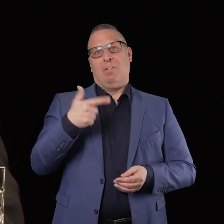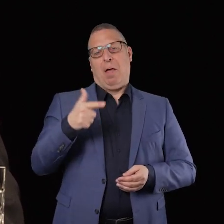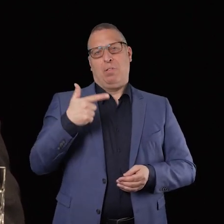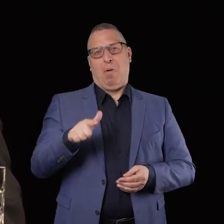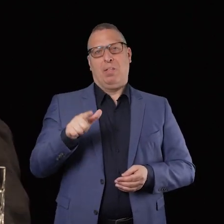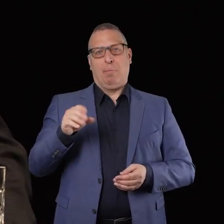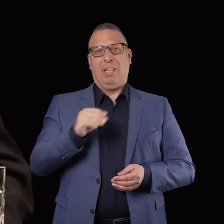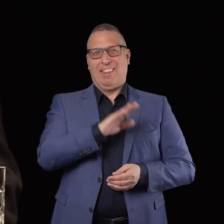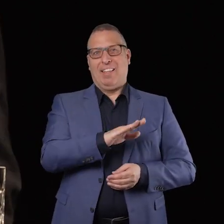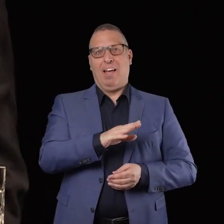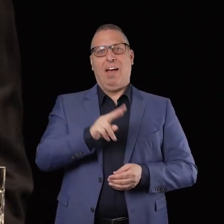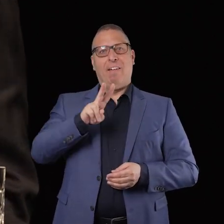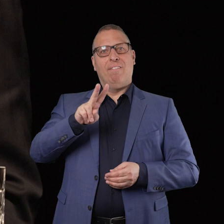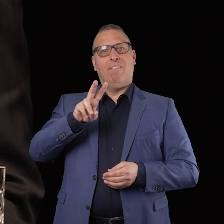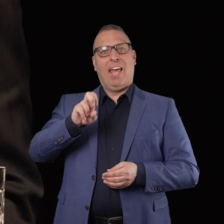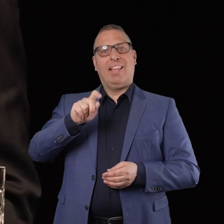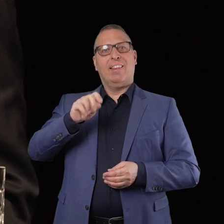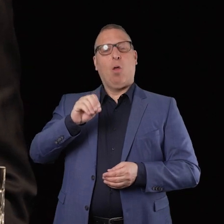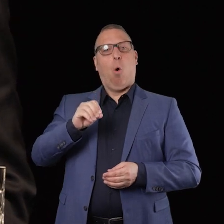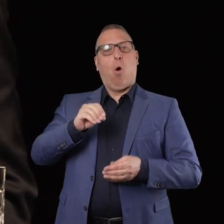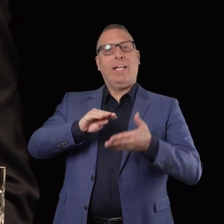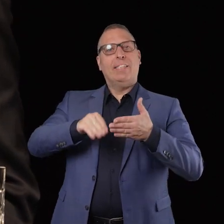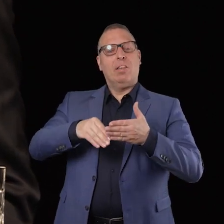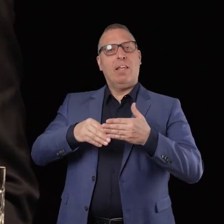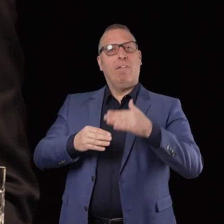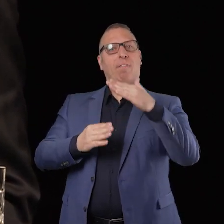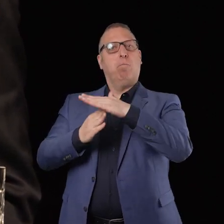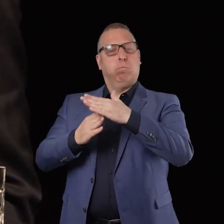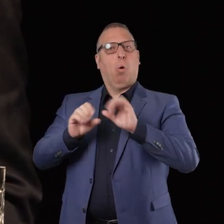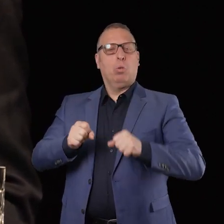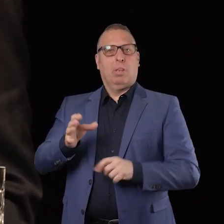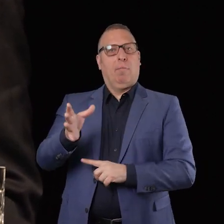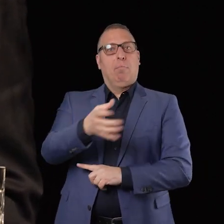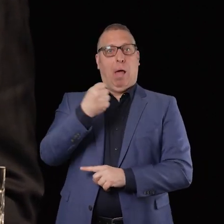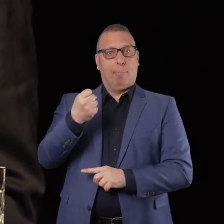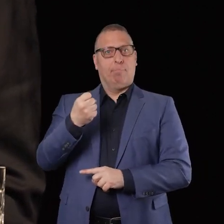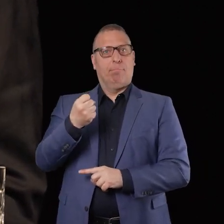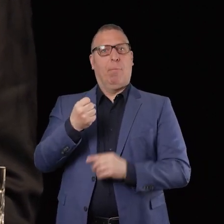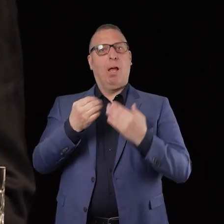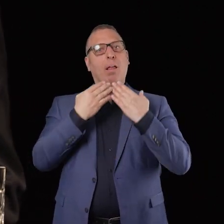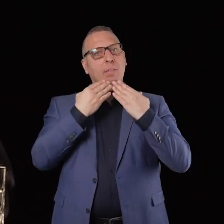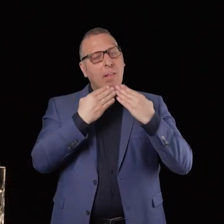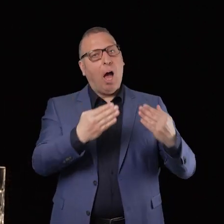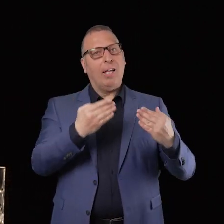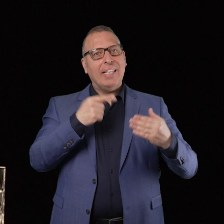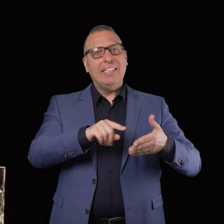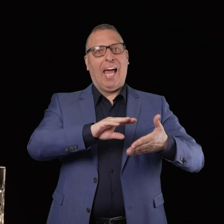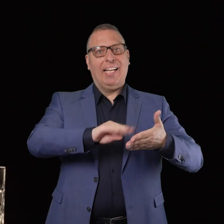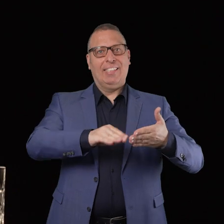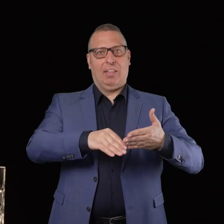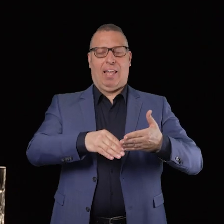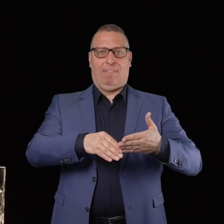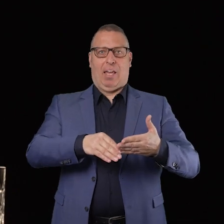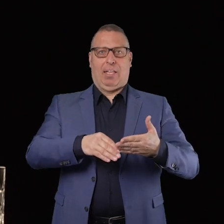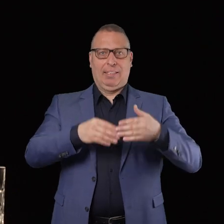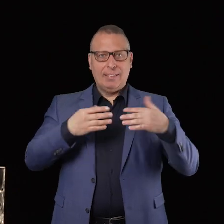2022 mit seiner Veto-Initiative erzielen konnte. Dank der Veto-Initiative